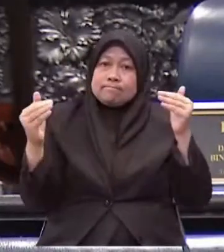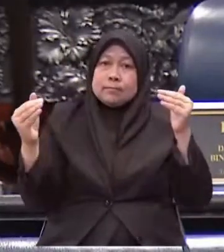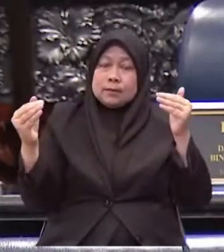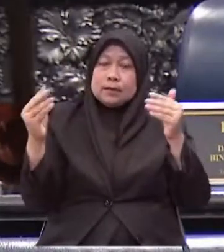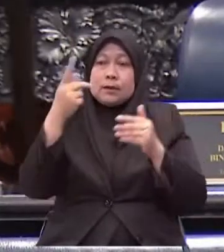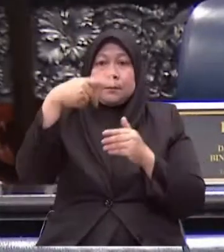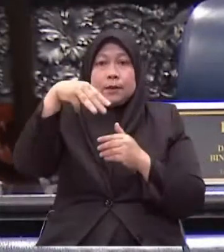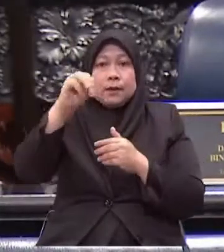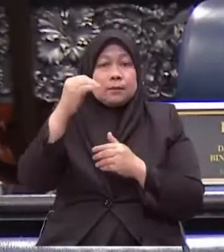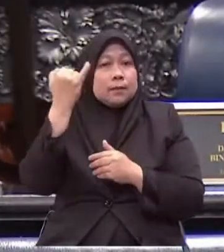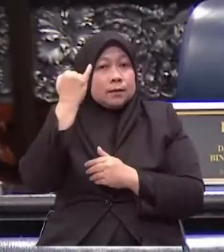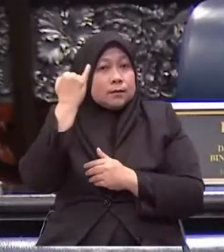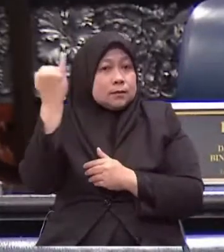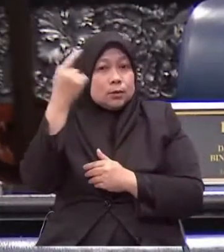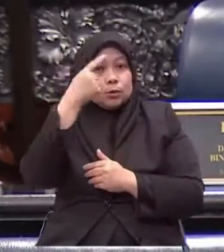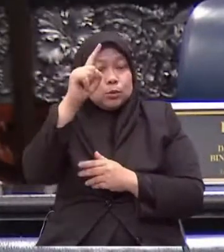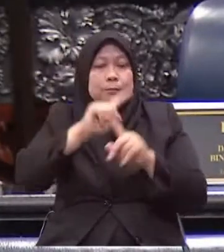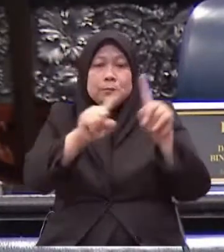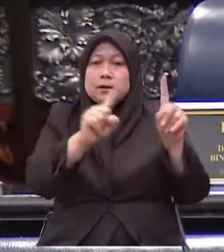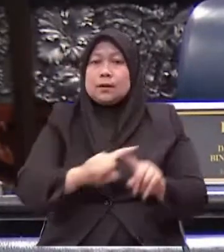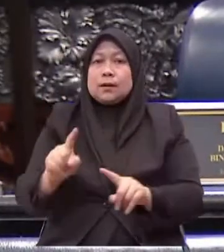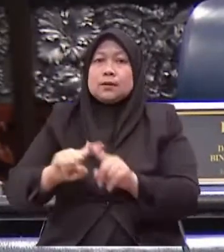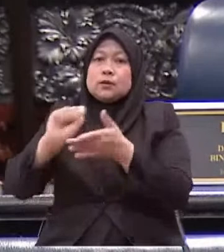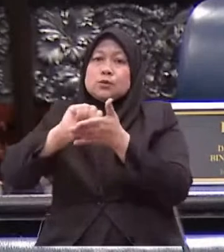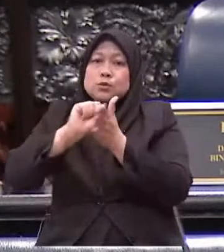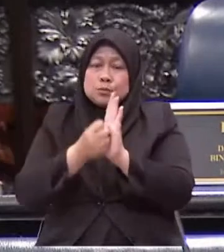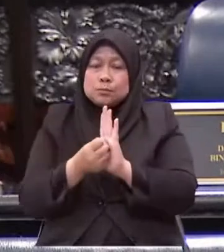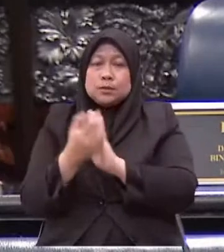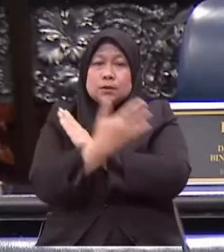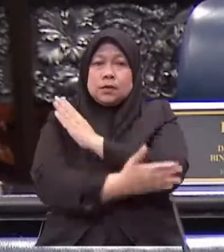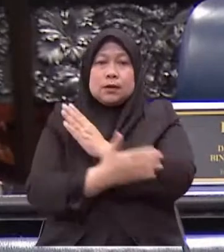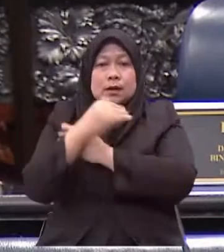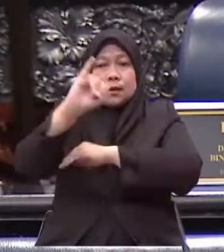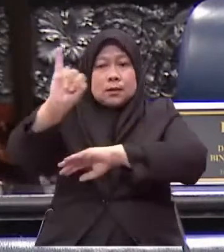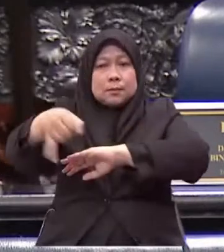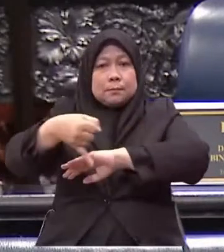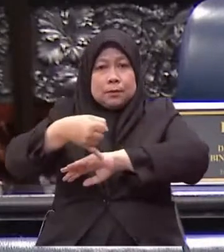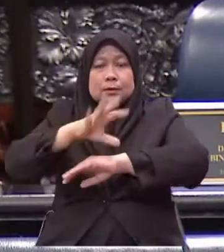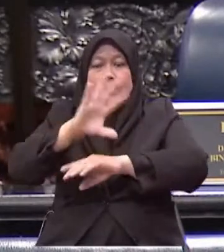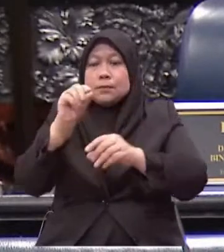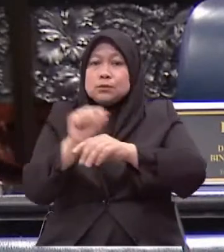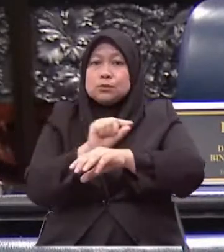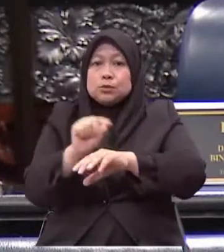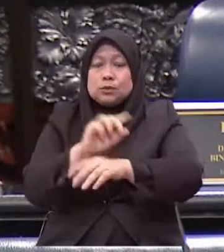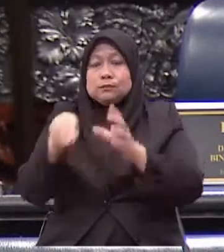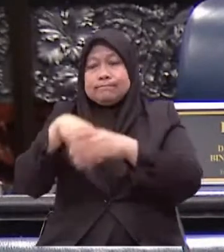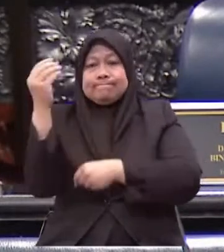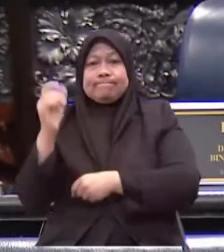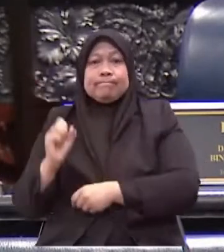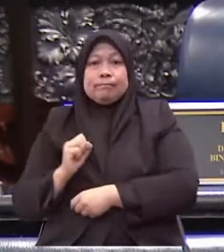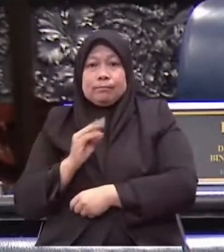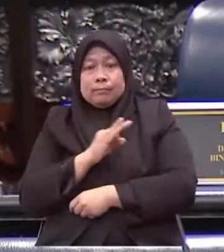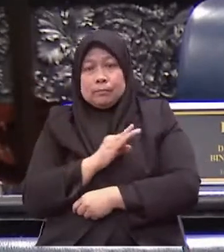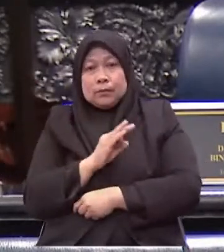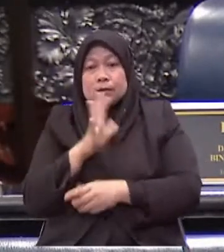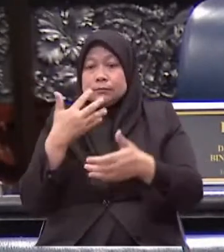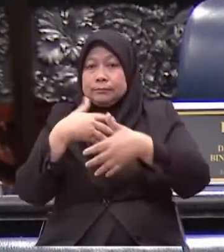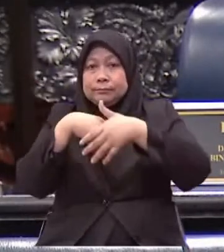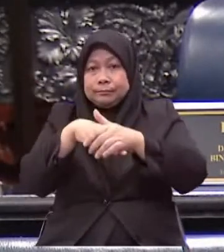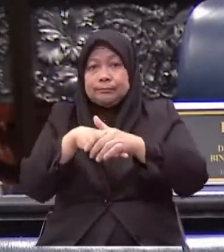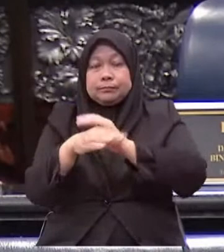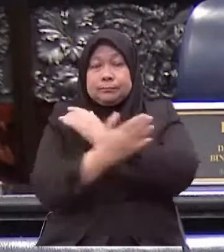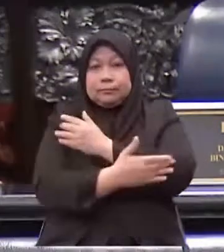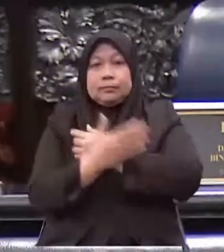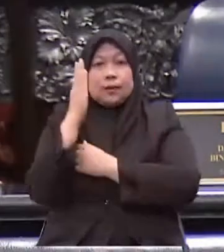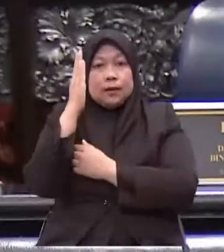dalam melaksanakan inisiatif untuk memperbaikan sumber negara impor termasuk guna tenaga asing usaha untuk menggembling tenaga